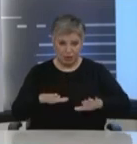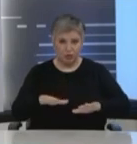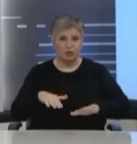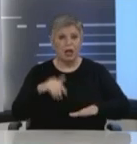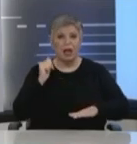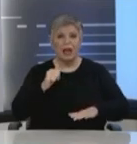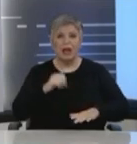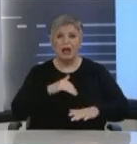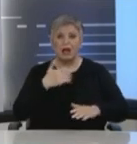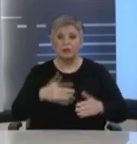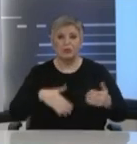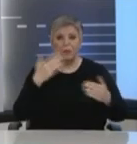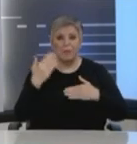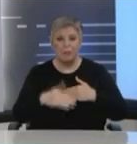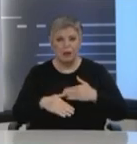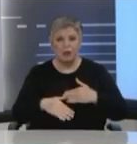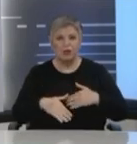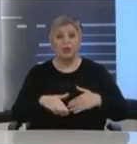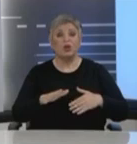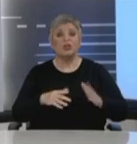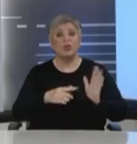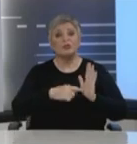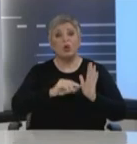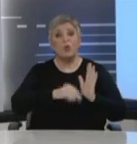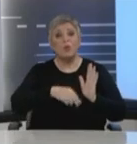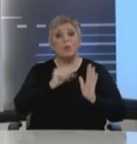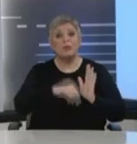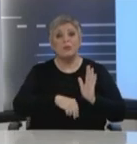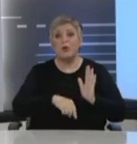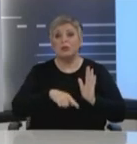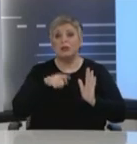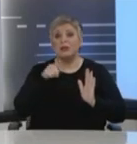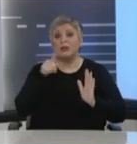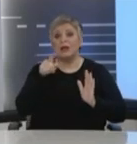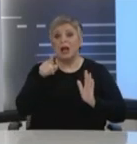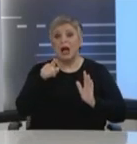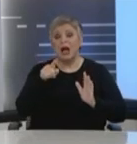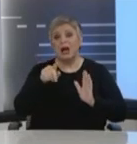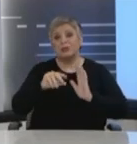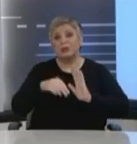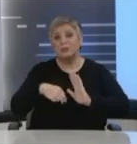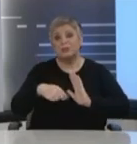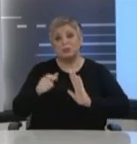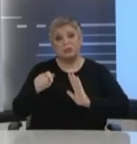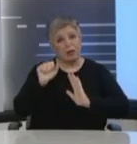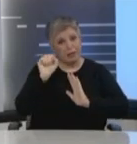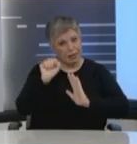ασφαλή έξοδο από την κρίση. Τελειώνει το μνημόνιο για τους εταίρους μας. Δεν τελειώνει για